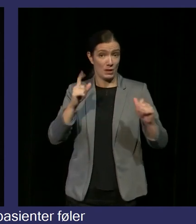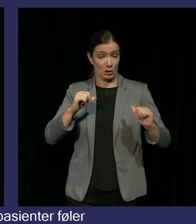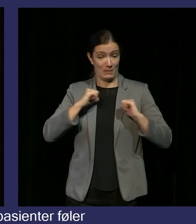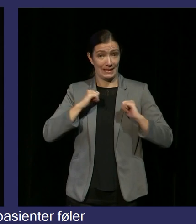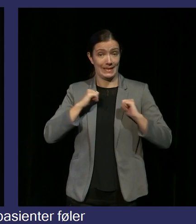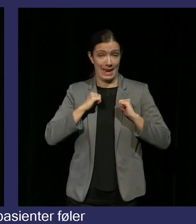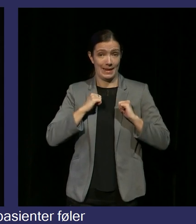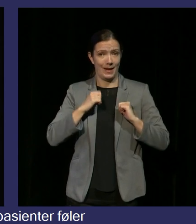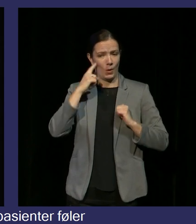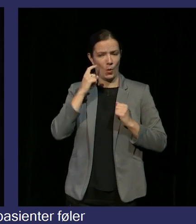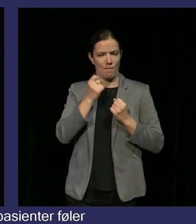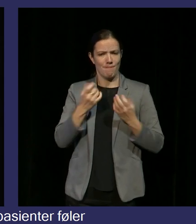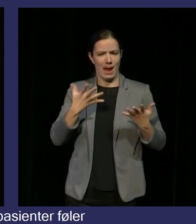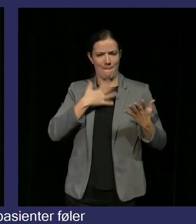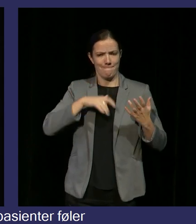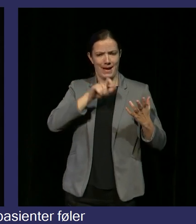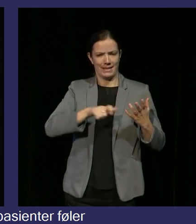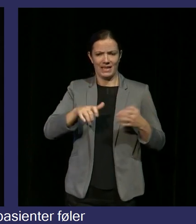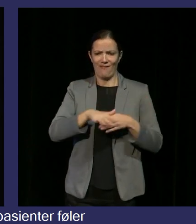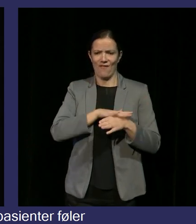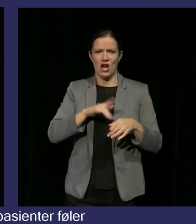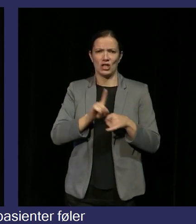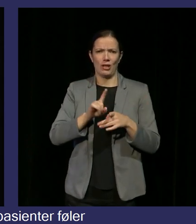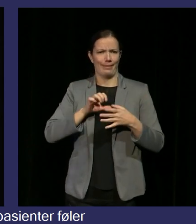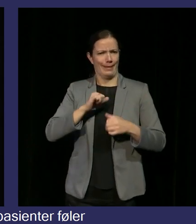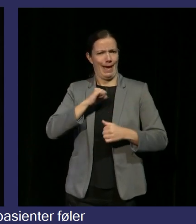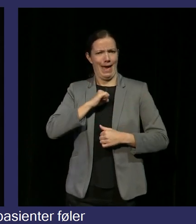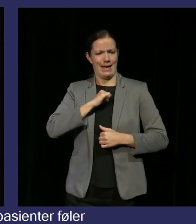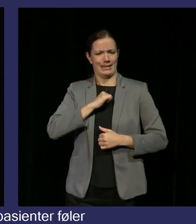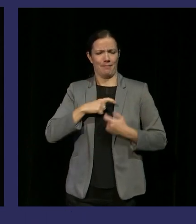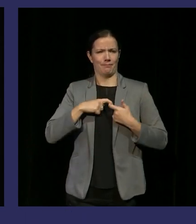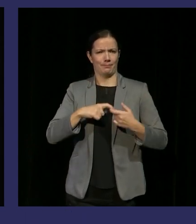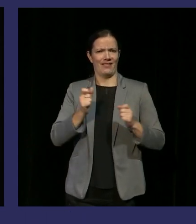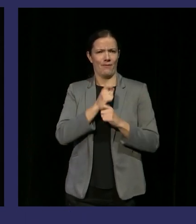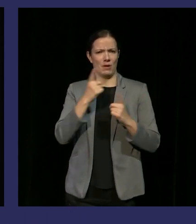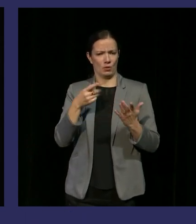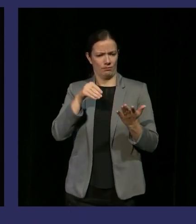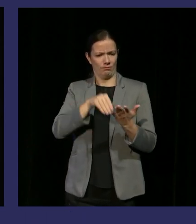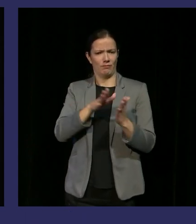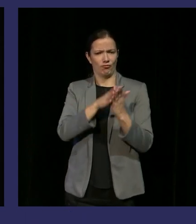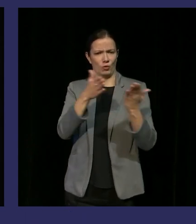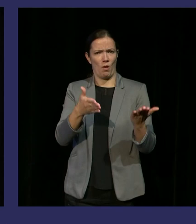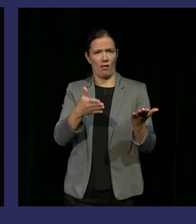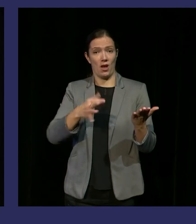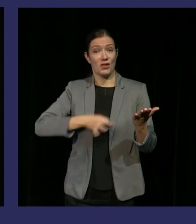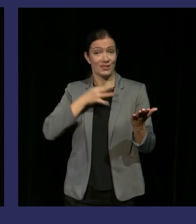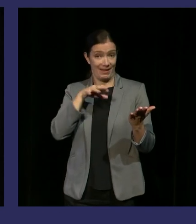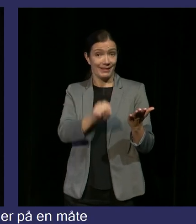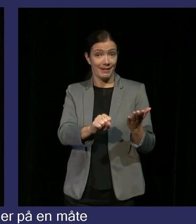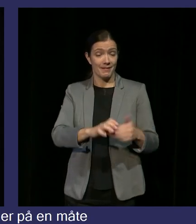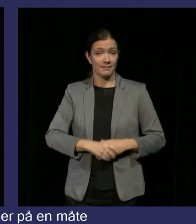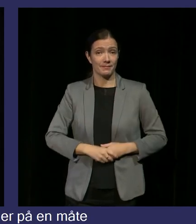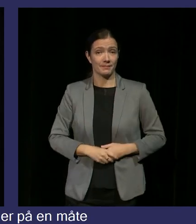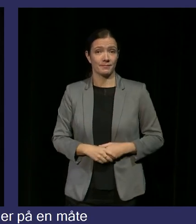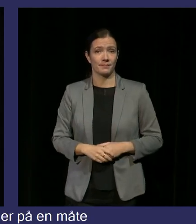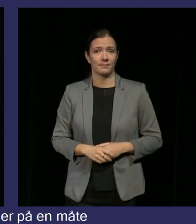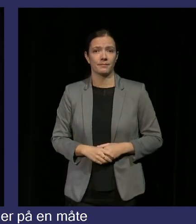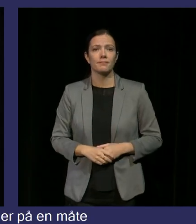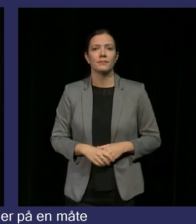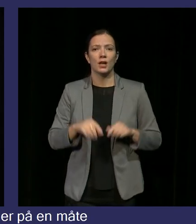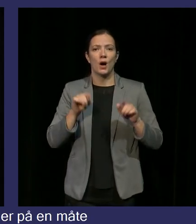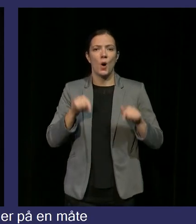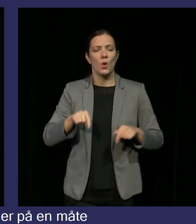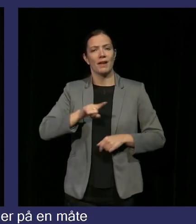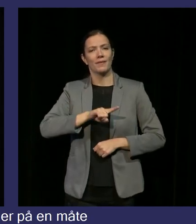mange pasienter fører et slags eierskap til den informasjonen som står der, så de vil gjerne ha tilgang til den. Og vi jo en